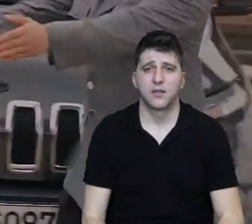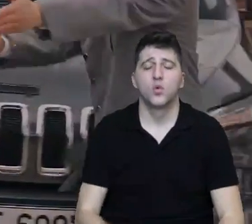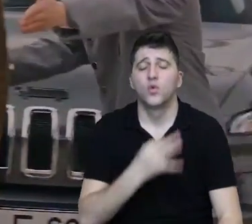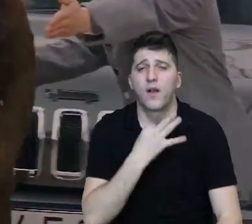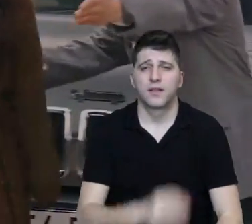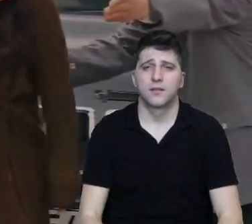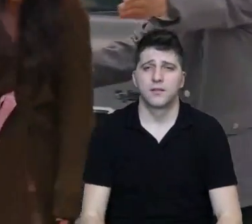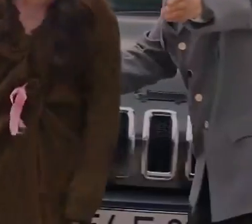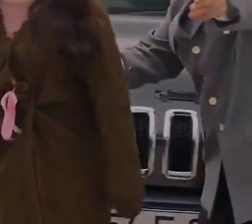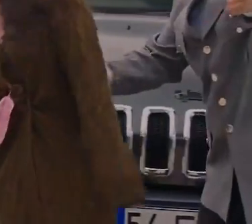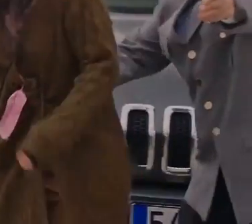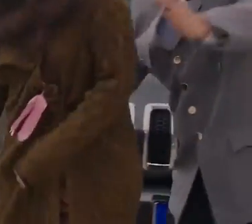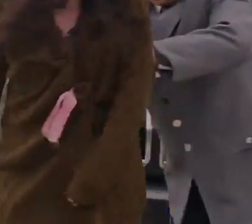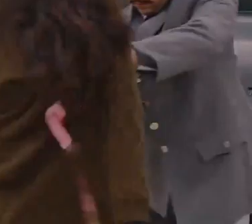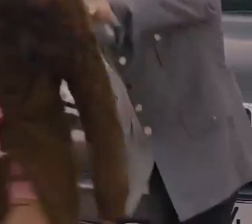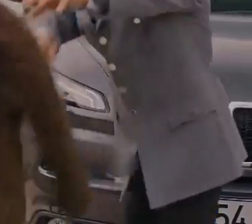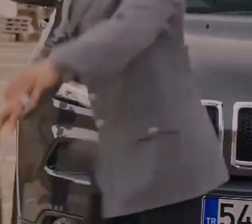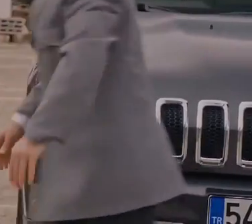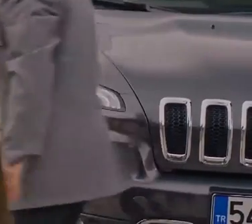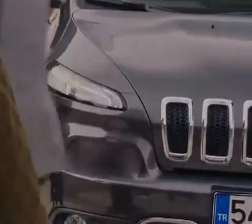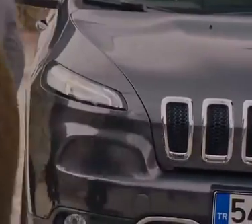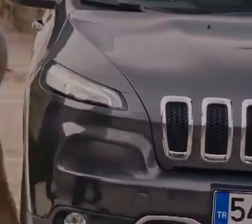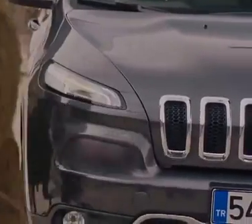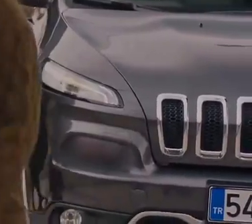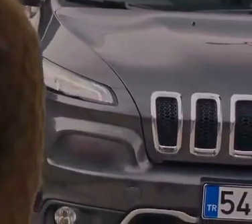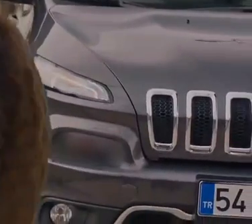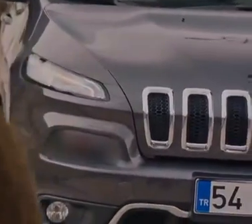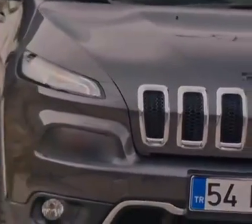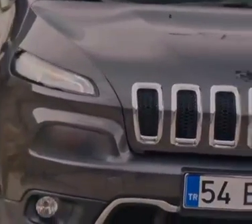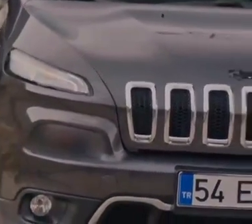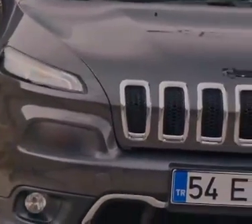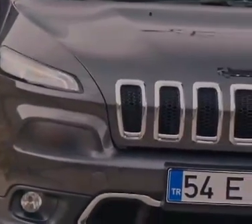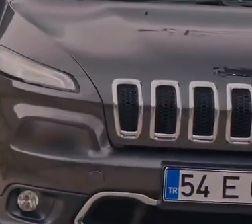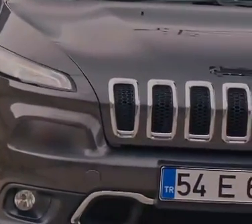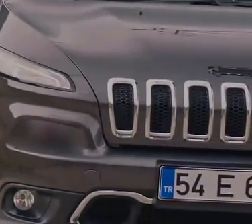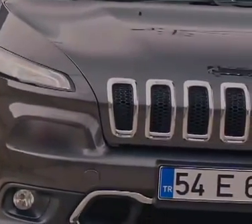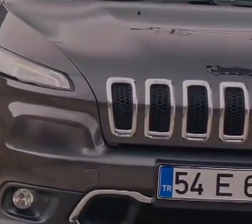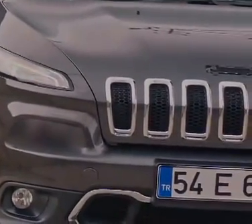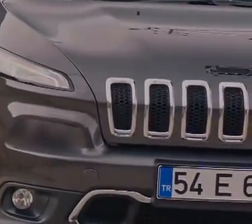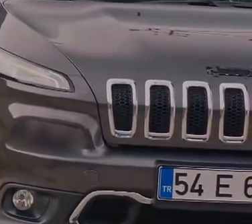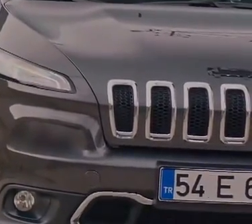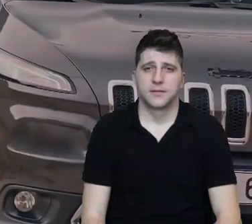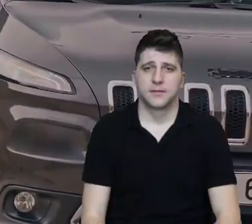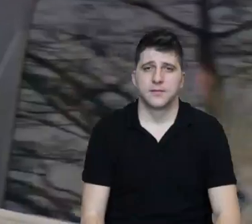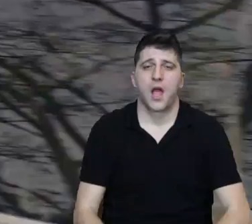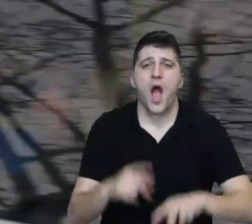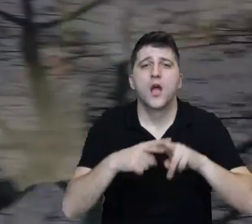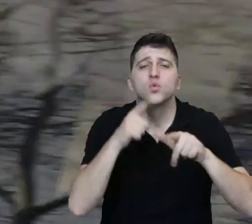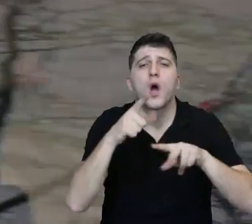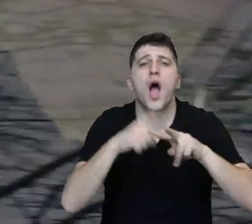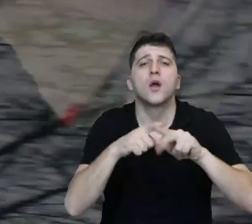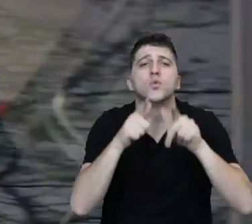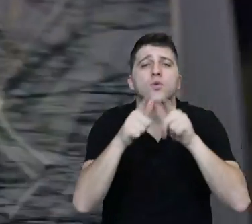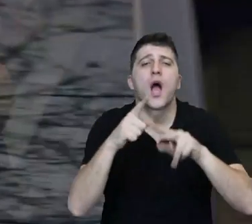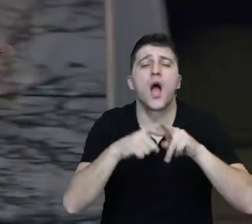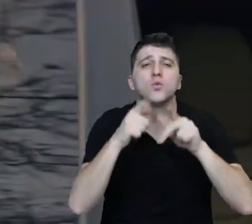lütfen. Kübra perperişan, Aysu Türklü. Aysu. Aysu.